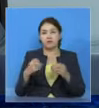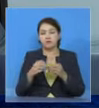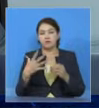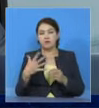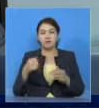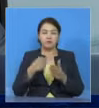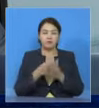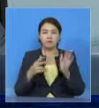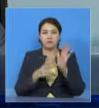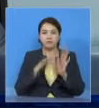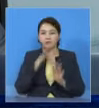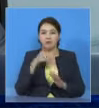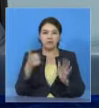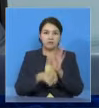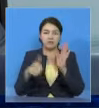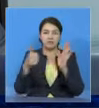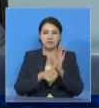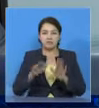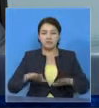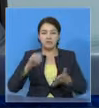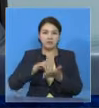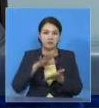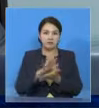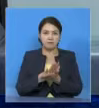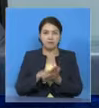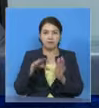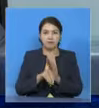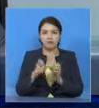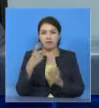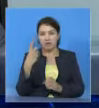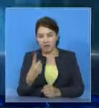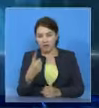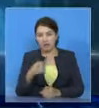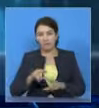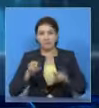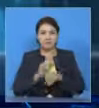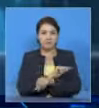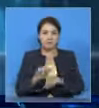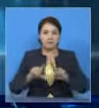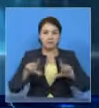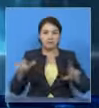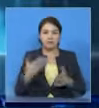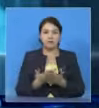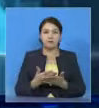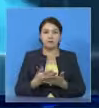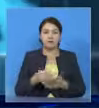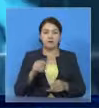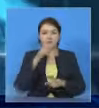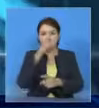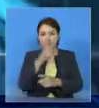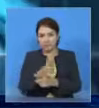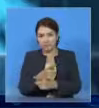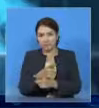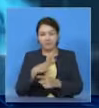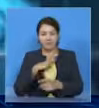до 18 лет 66 детей зарегистрировано, из них 1 находится в стационаре. Стоит отметить, что введенные карантинные